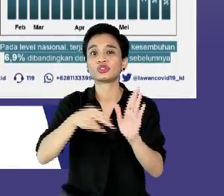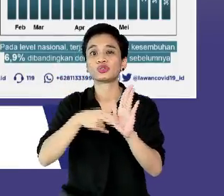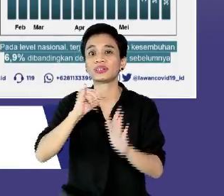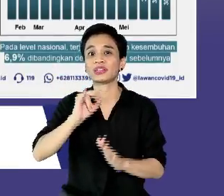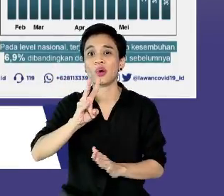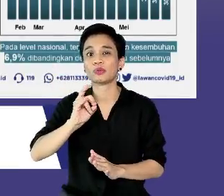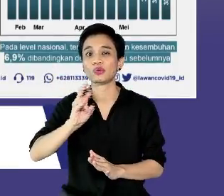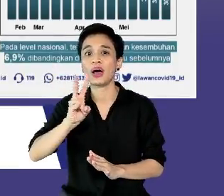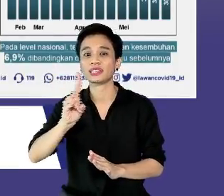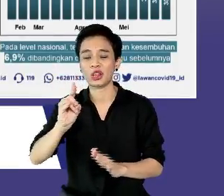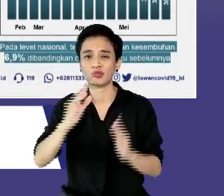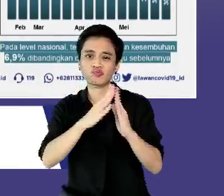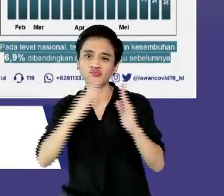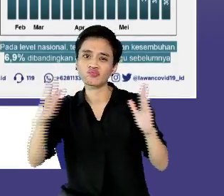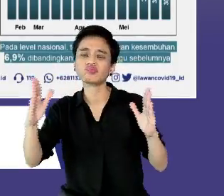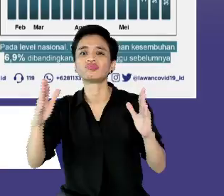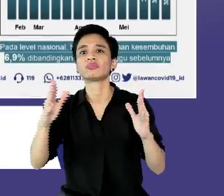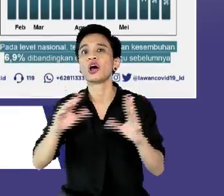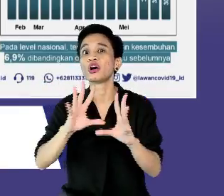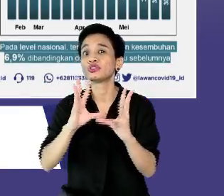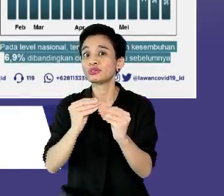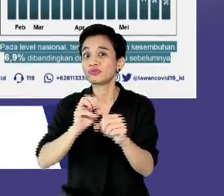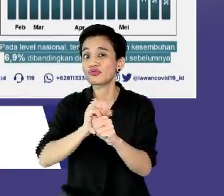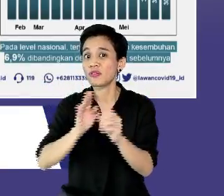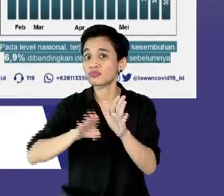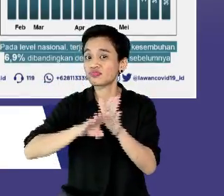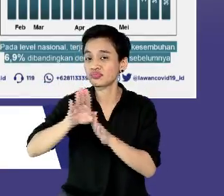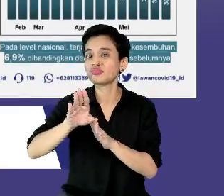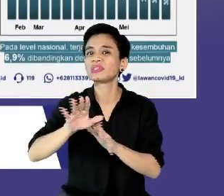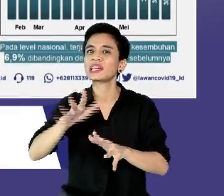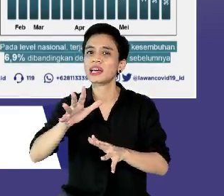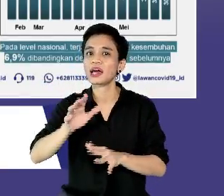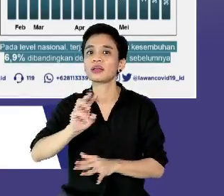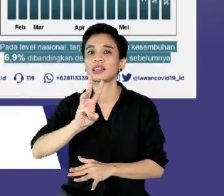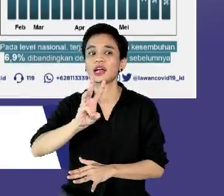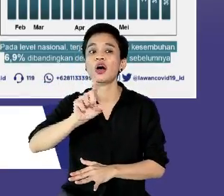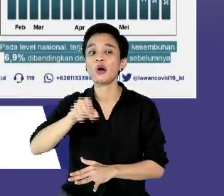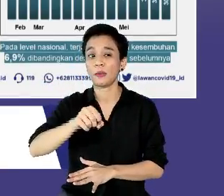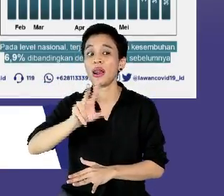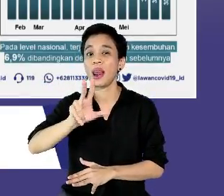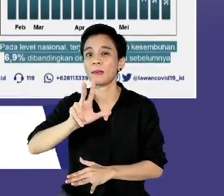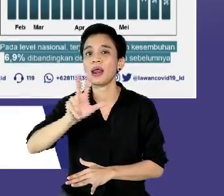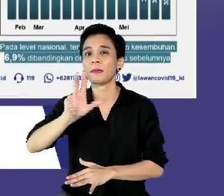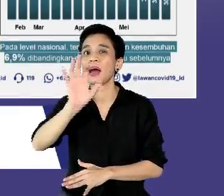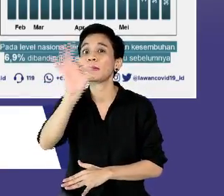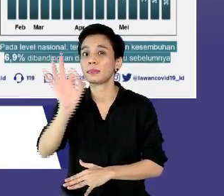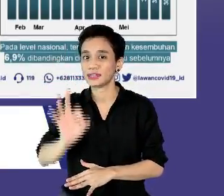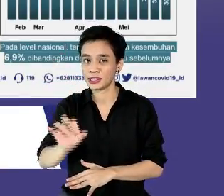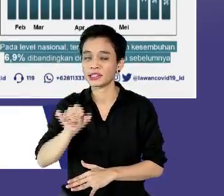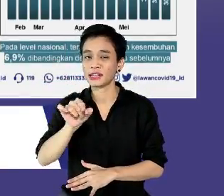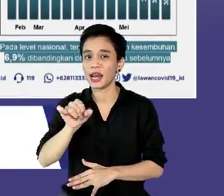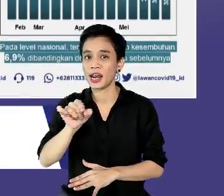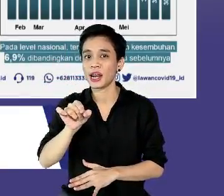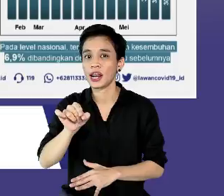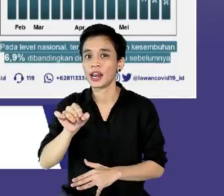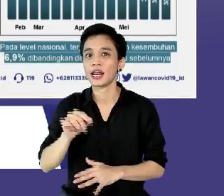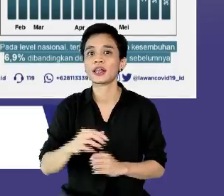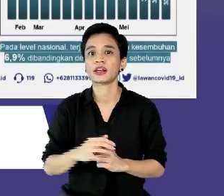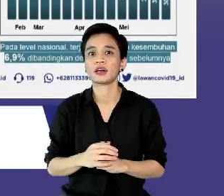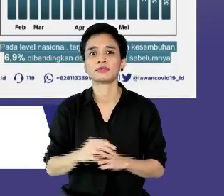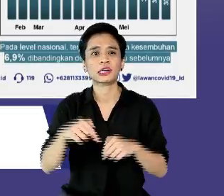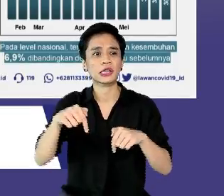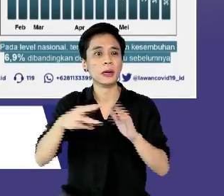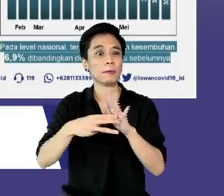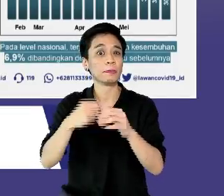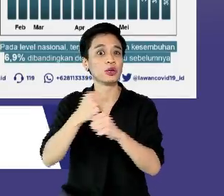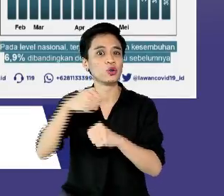2021. Terjadi kenaikan kasus positif sebesar 38,3% secara nasional di minggu ini. Ini